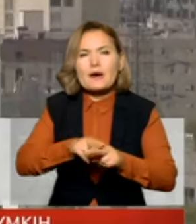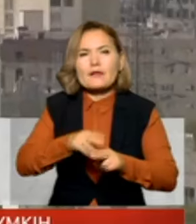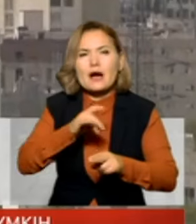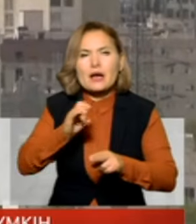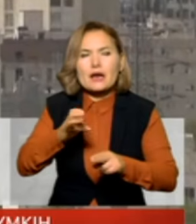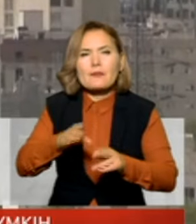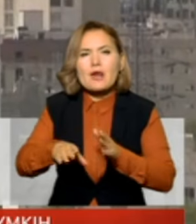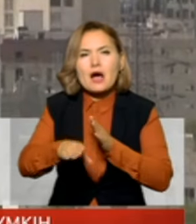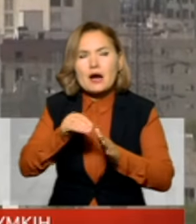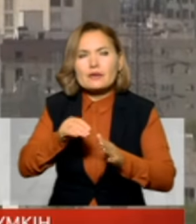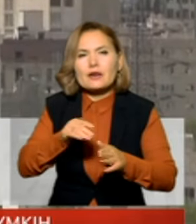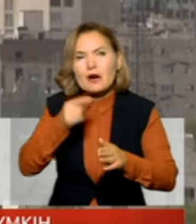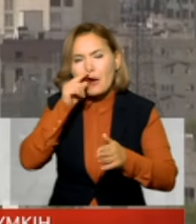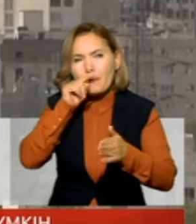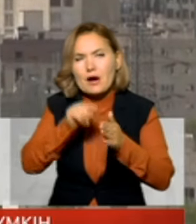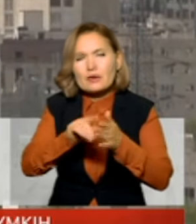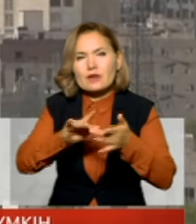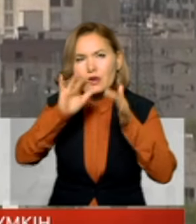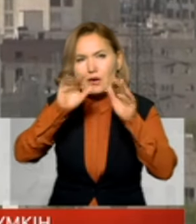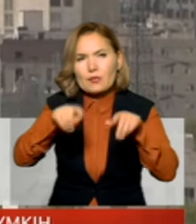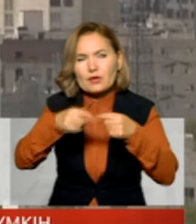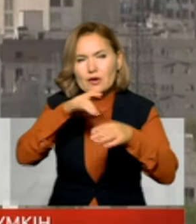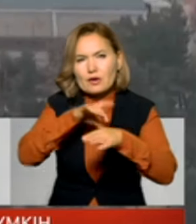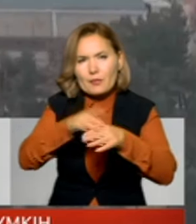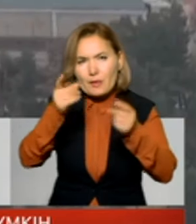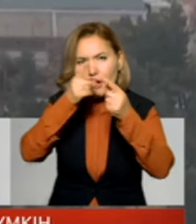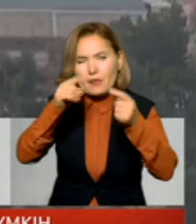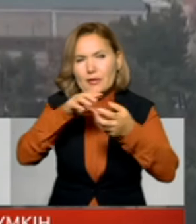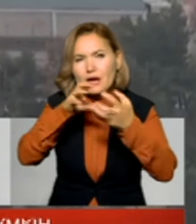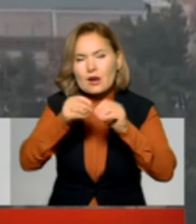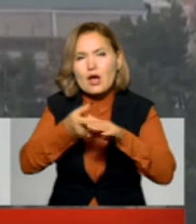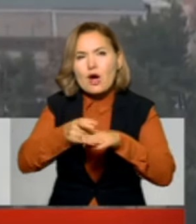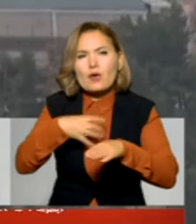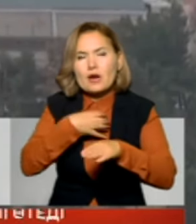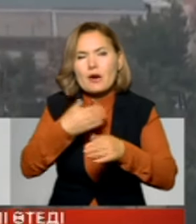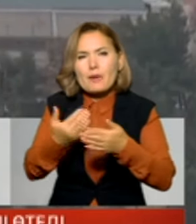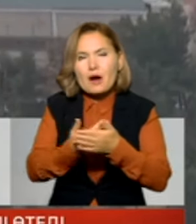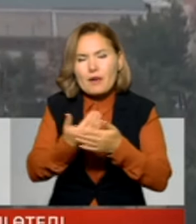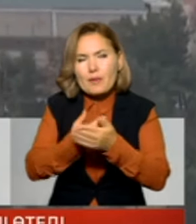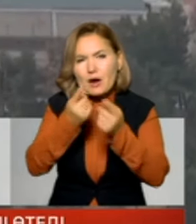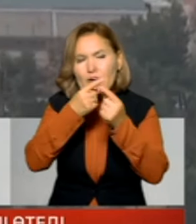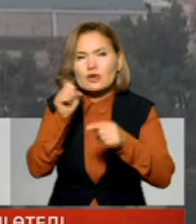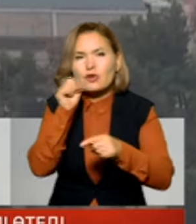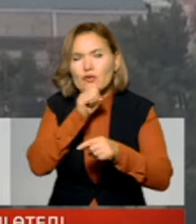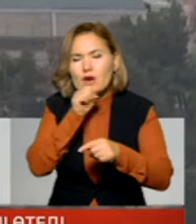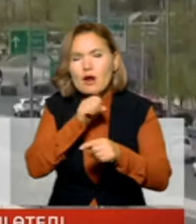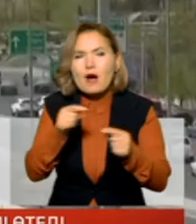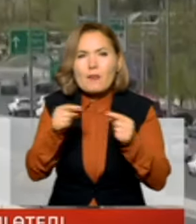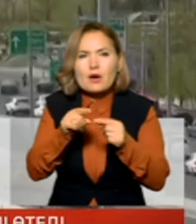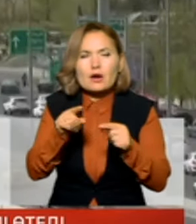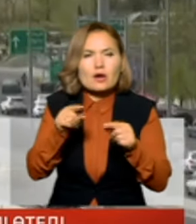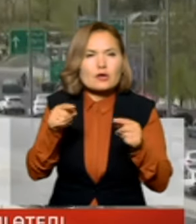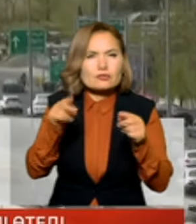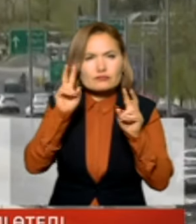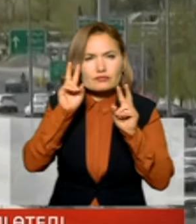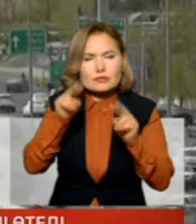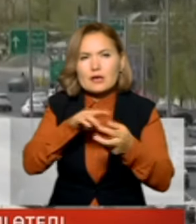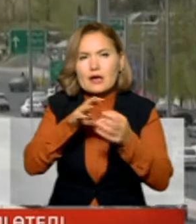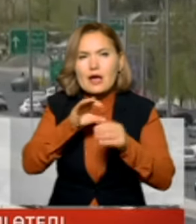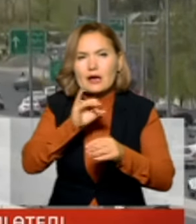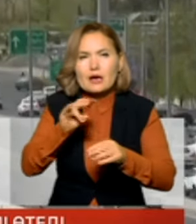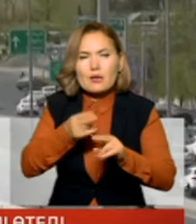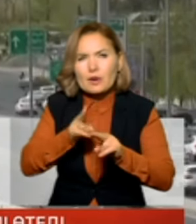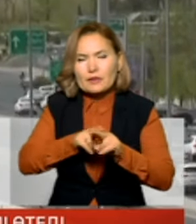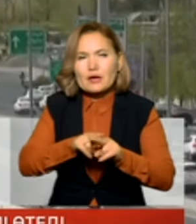сайлауалды штабы хакерлік шабуыл жасалғаны туралы мәлімдеген еді. Маңызды ақпарат ұрланды ма жоқ па, ол жағы белгісіз. Иран болса,